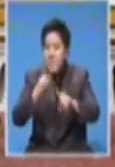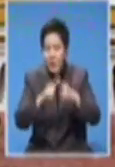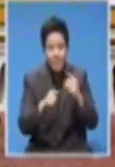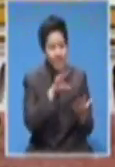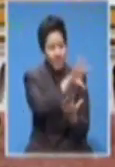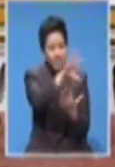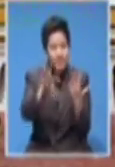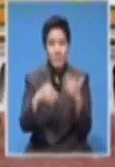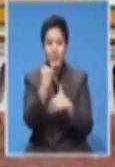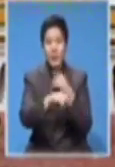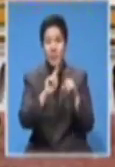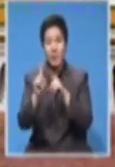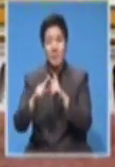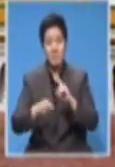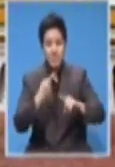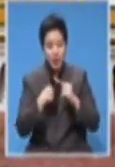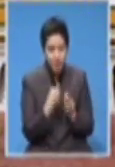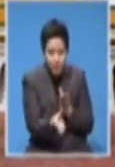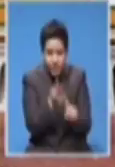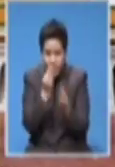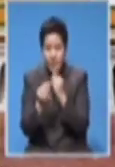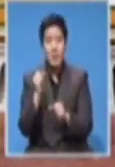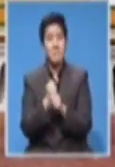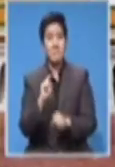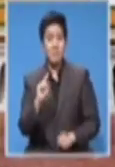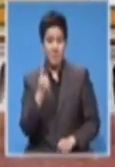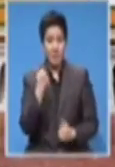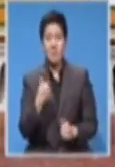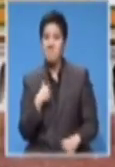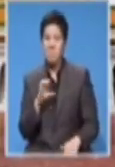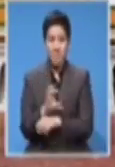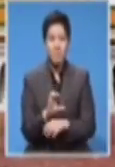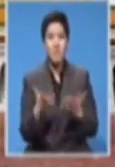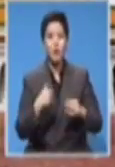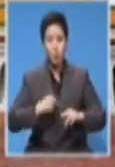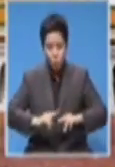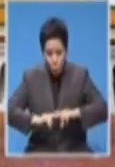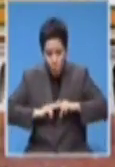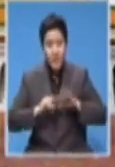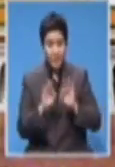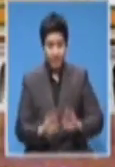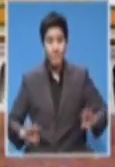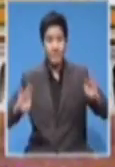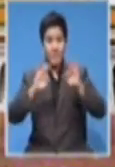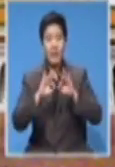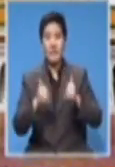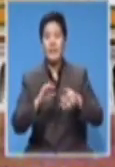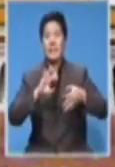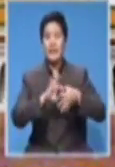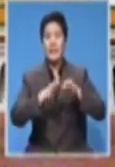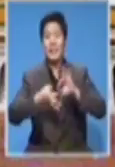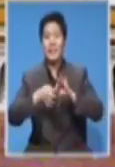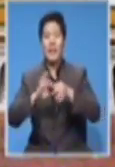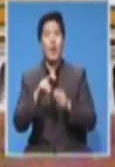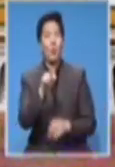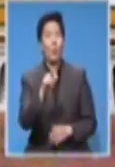ใจแล้วพัฒนาตัวเองเรียนรู้ใหม่นะครับมันไม่มีใครบังคับได้หรอกนอกจากตัวเราเองนะครับเรื่องกีฬาก็ไม่ต้องกลัวนะ